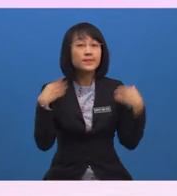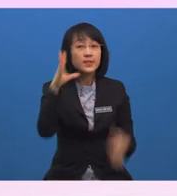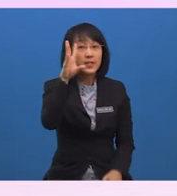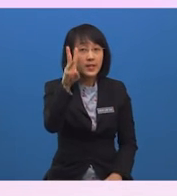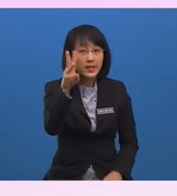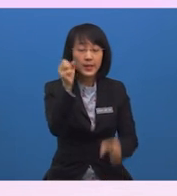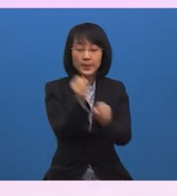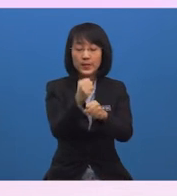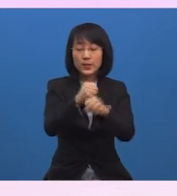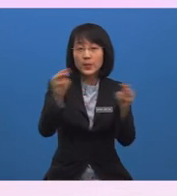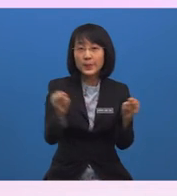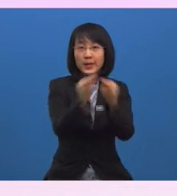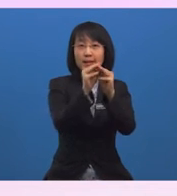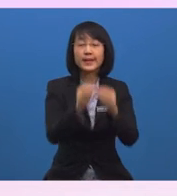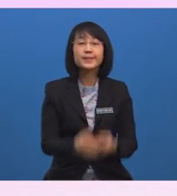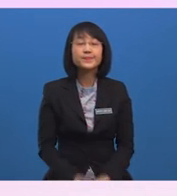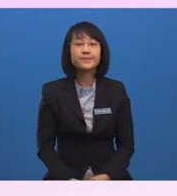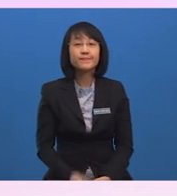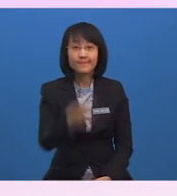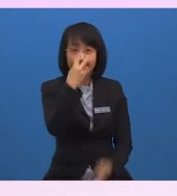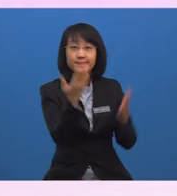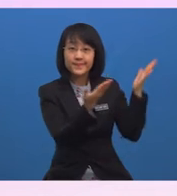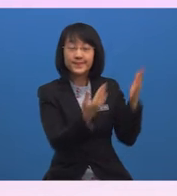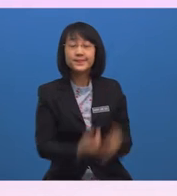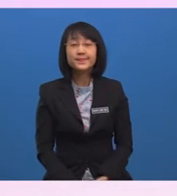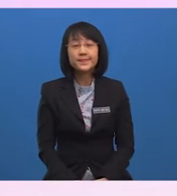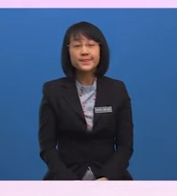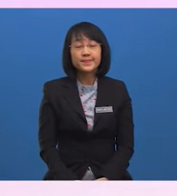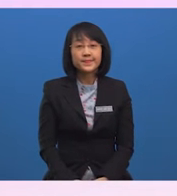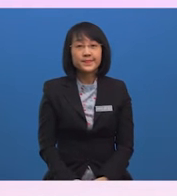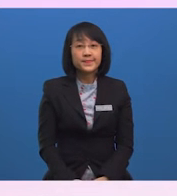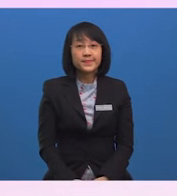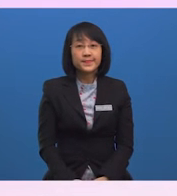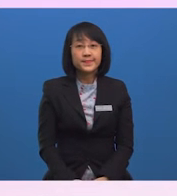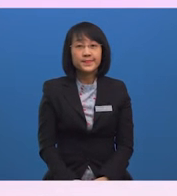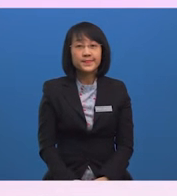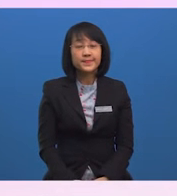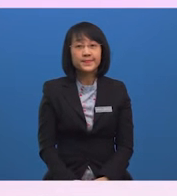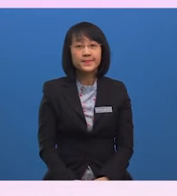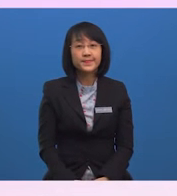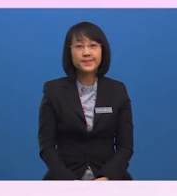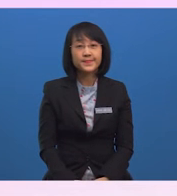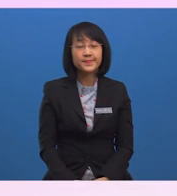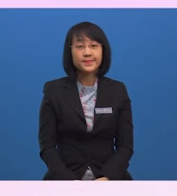iaitu magnet bar, magnet silinder, magnet ladam, magnet